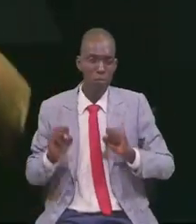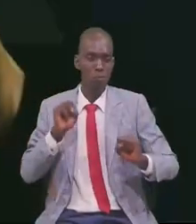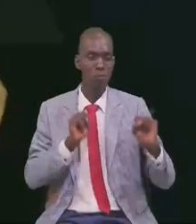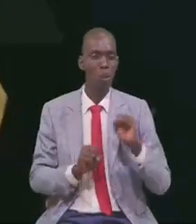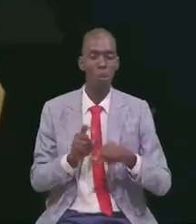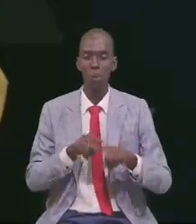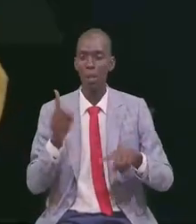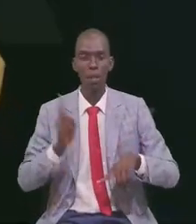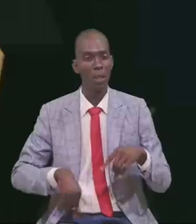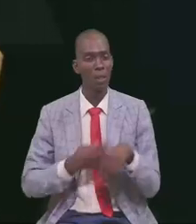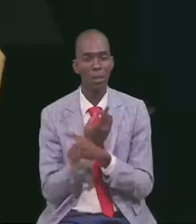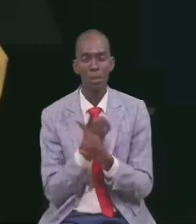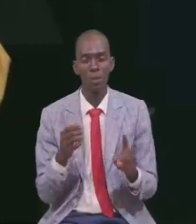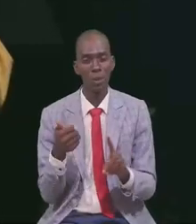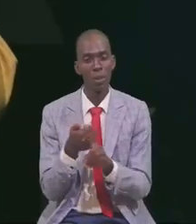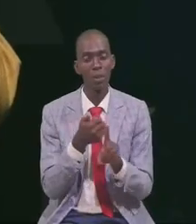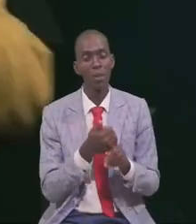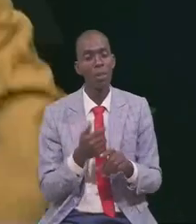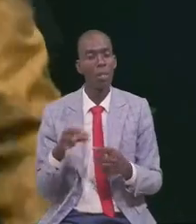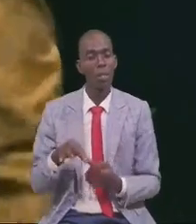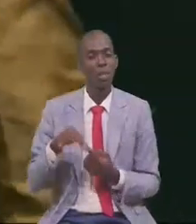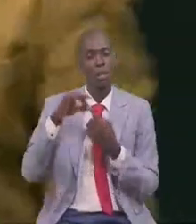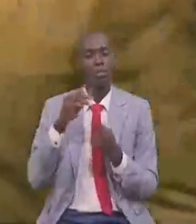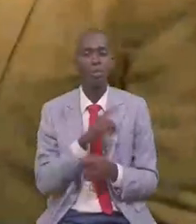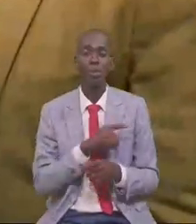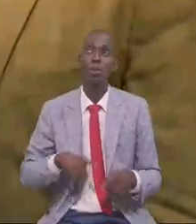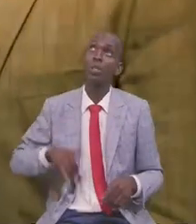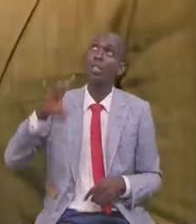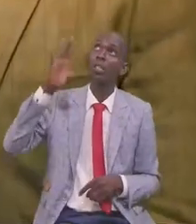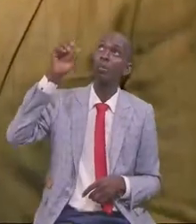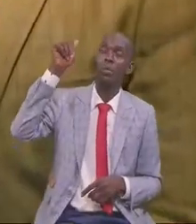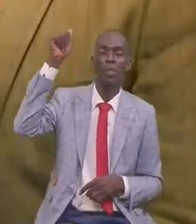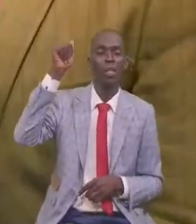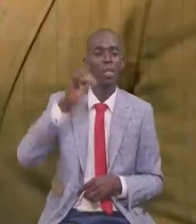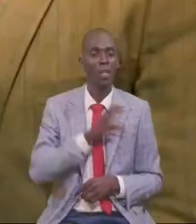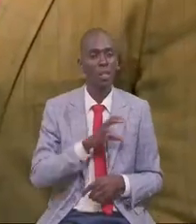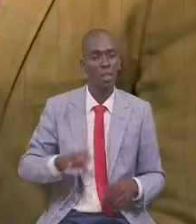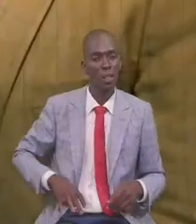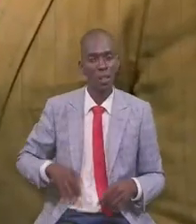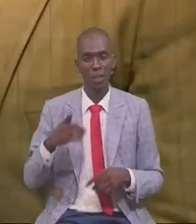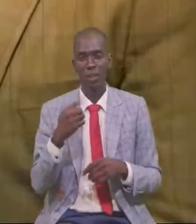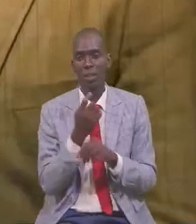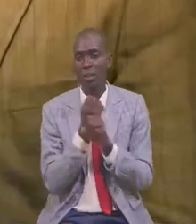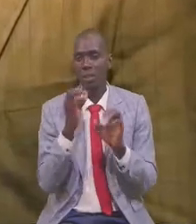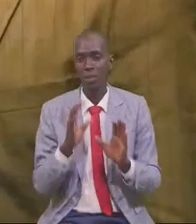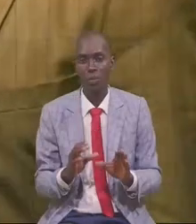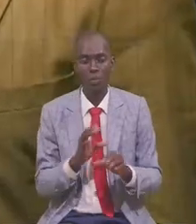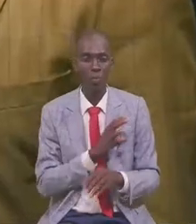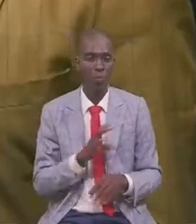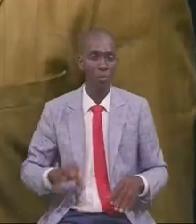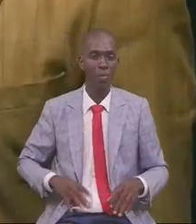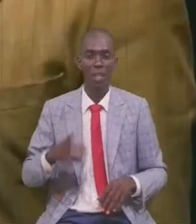libérer, à accepter le Seigneur lui-même. Christ le Sauveur, Christ le Guérisseur,